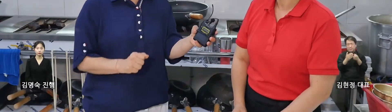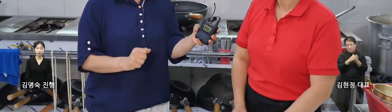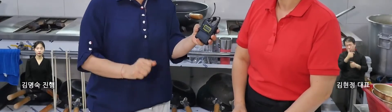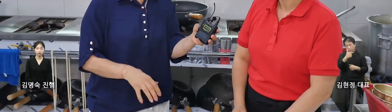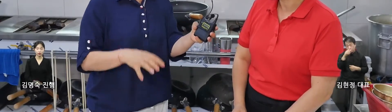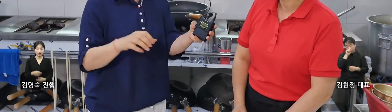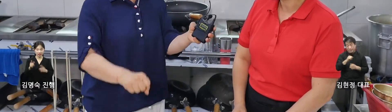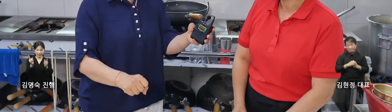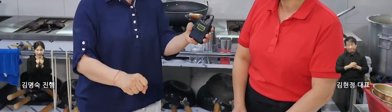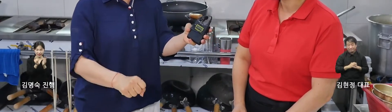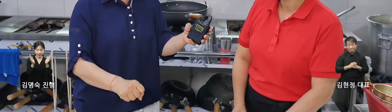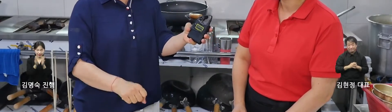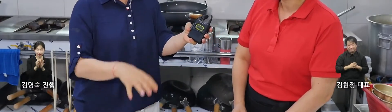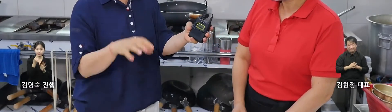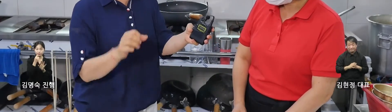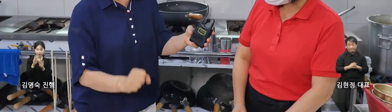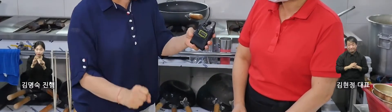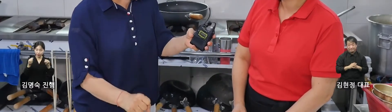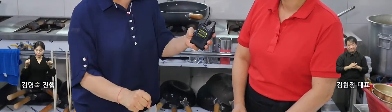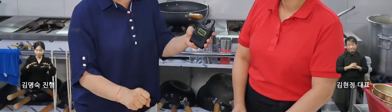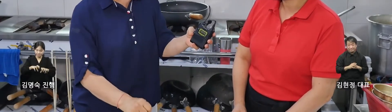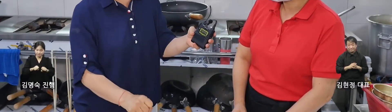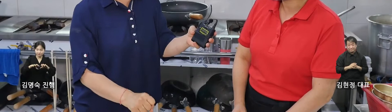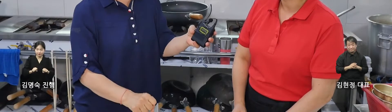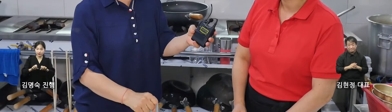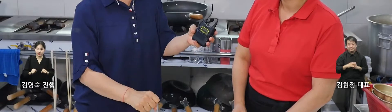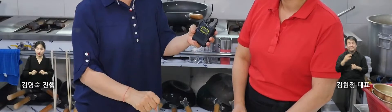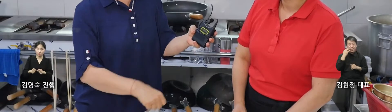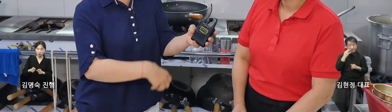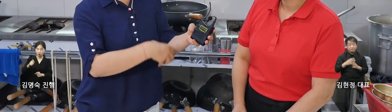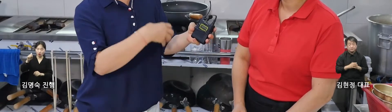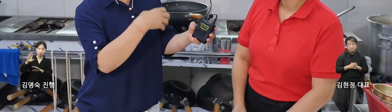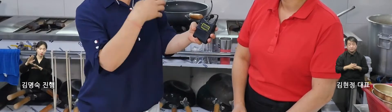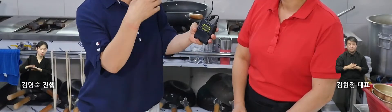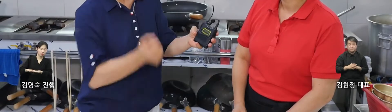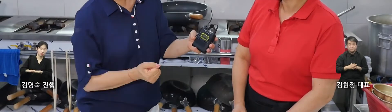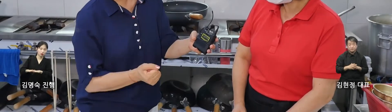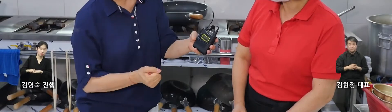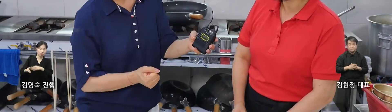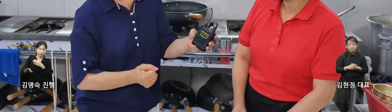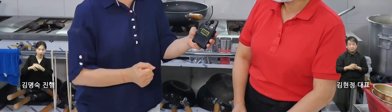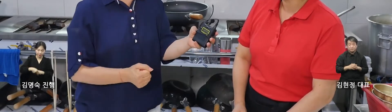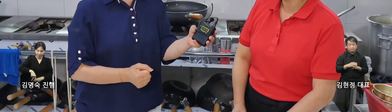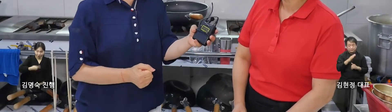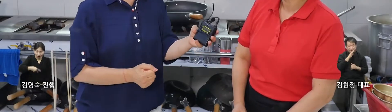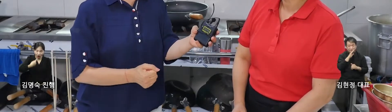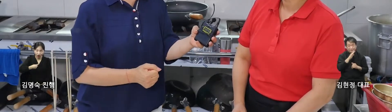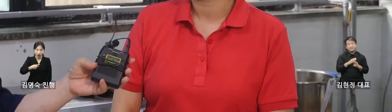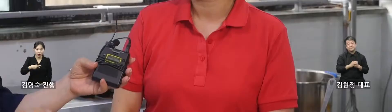아, 직접 네. 이제 네네. 반죽을 하셔서 숙성을 시키면 네. 이제 면발은 쫄깃하고.